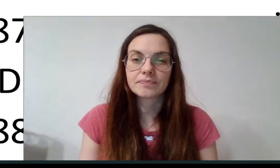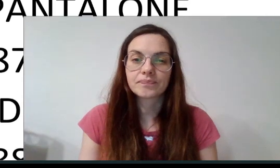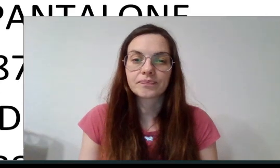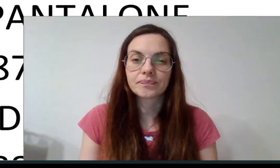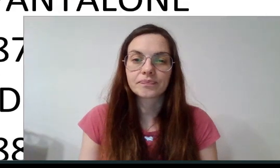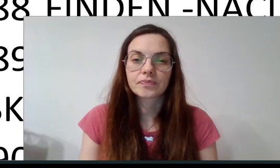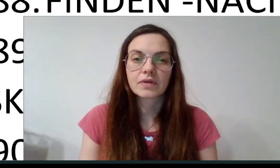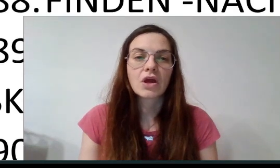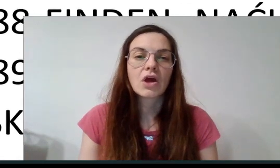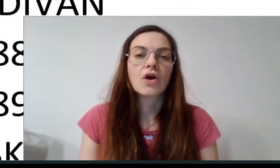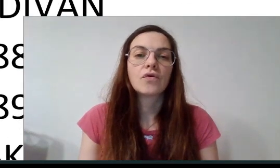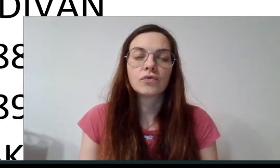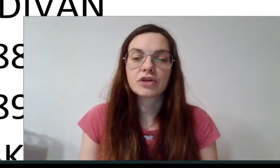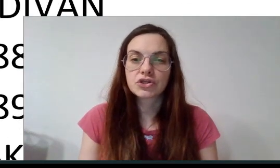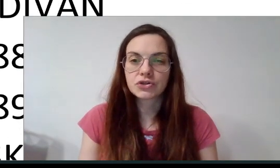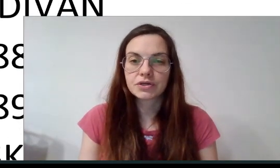Wunderschön.